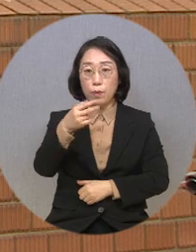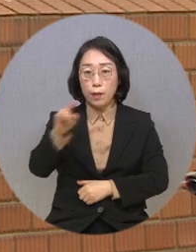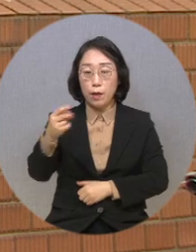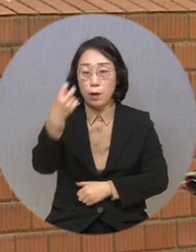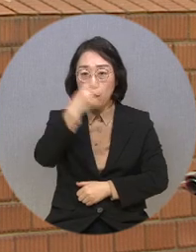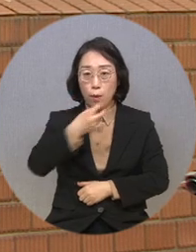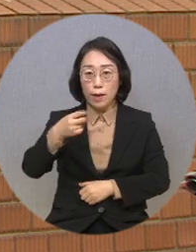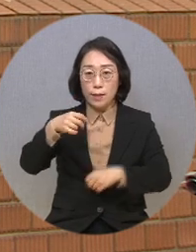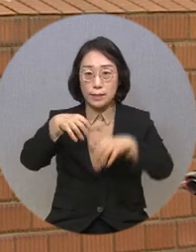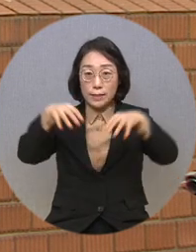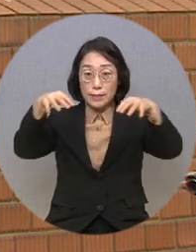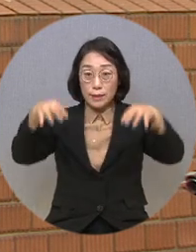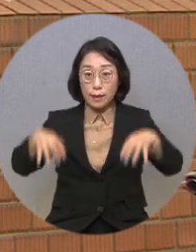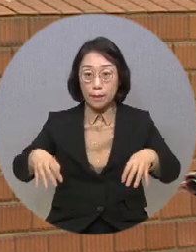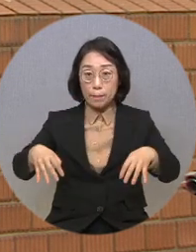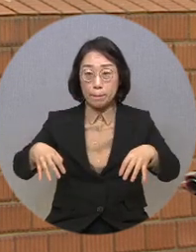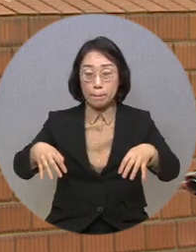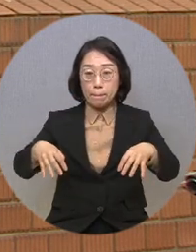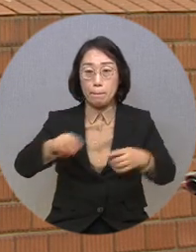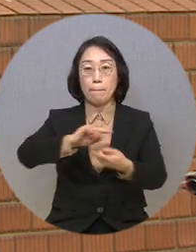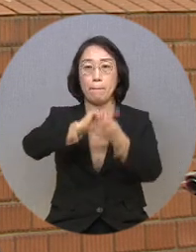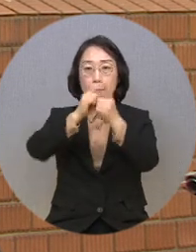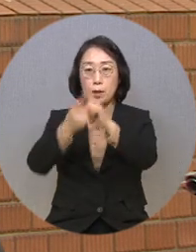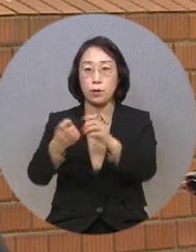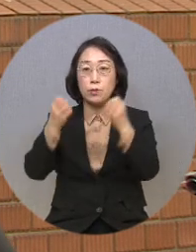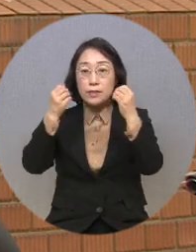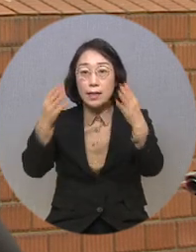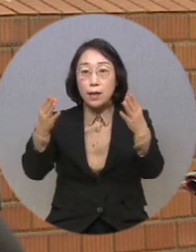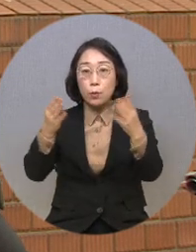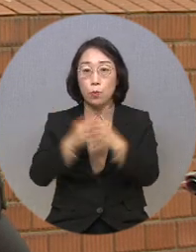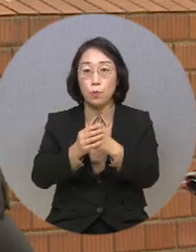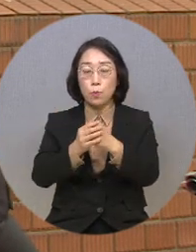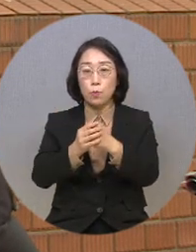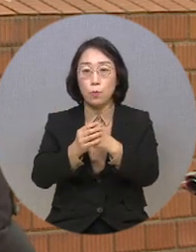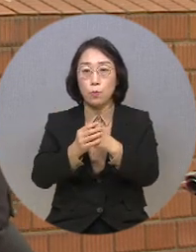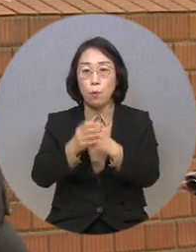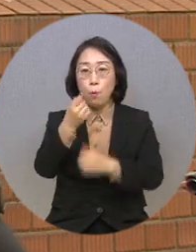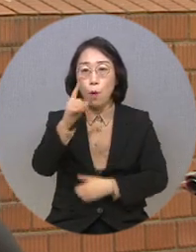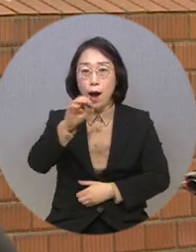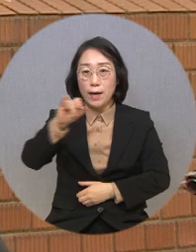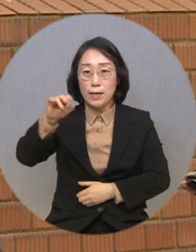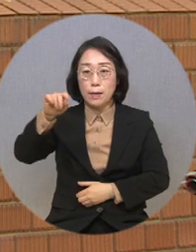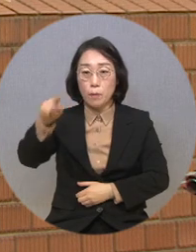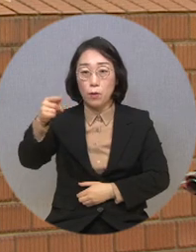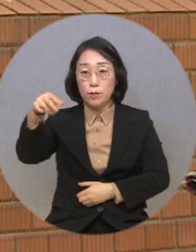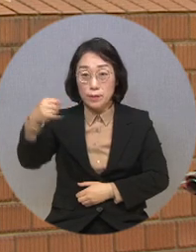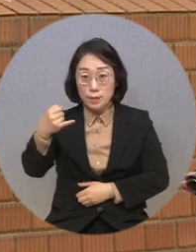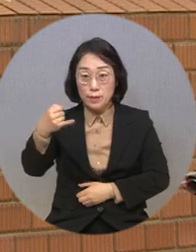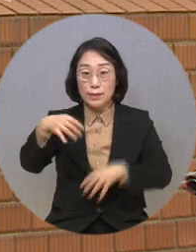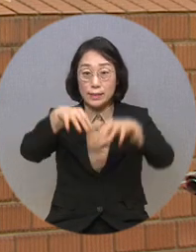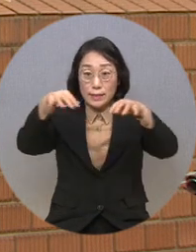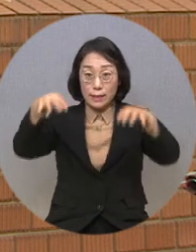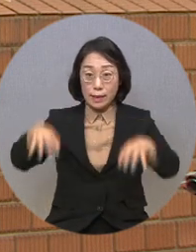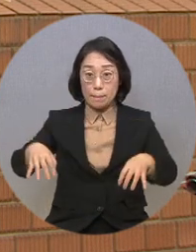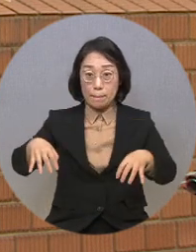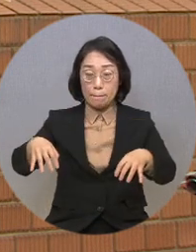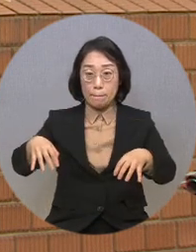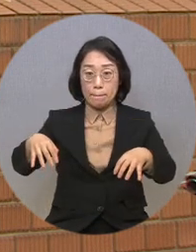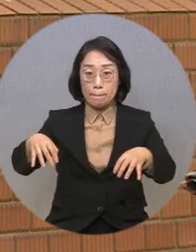현대관리시스템이 물러나고 새로운 용역회사 와이번스 관리시스템이